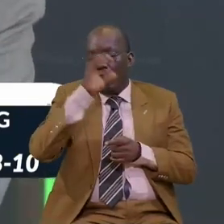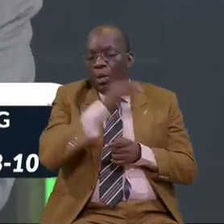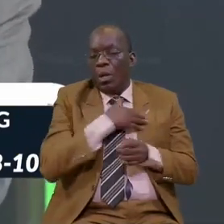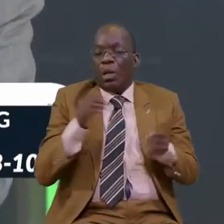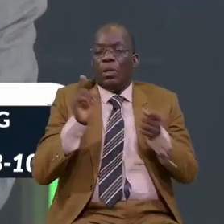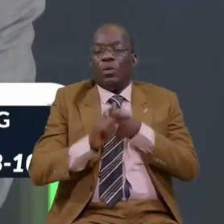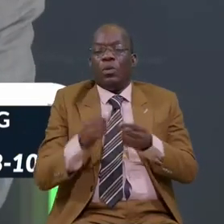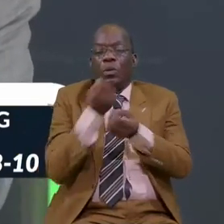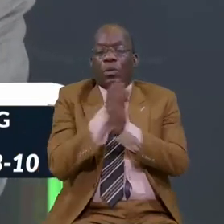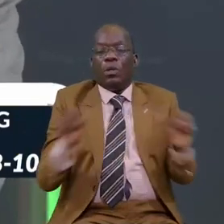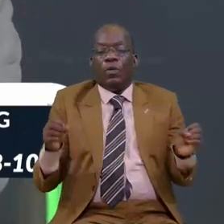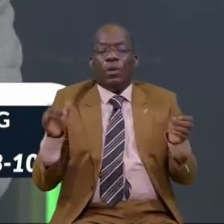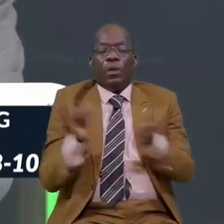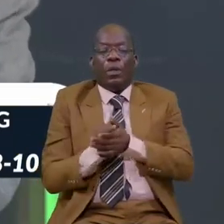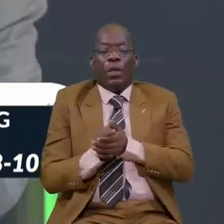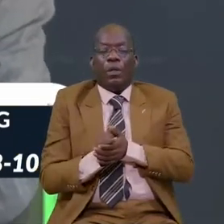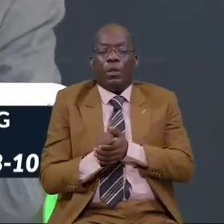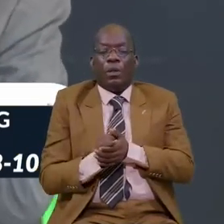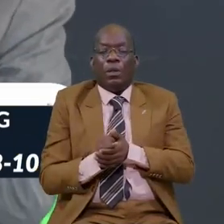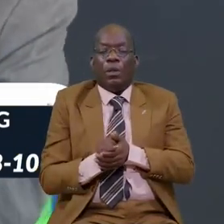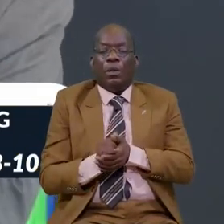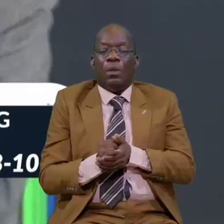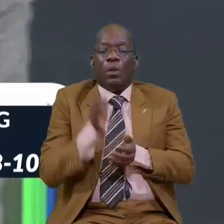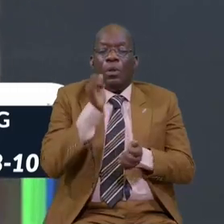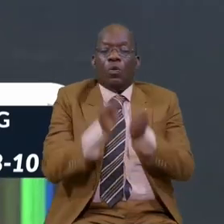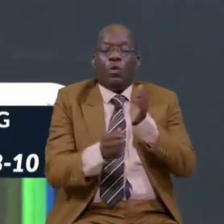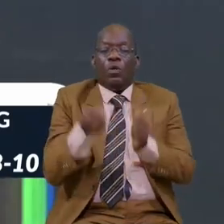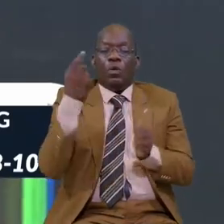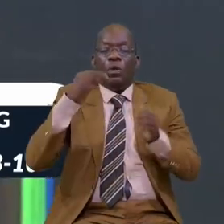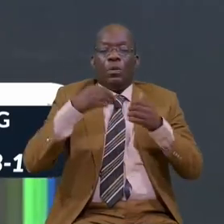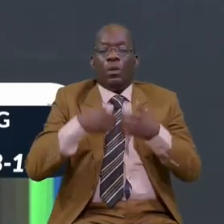Parce qu'il est venu chercher, sauver